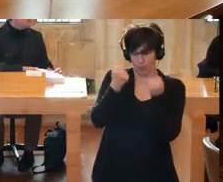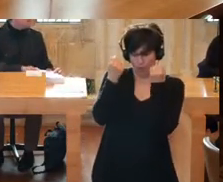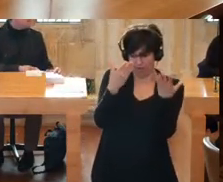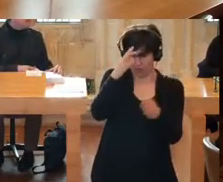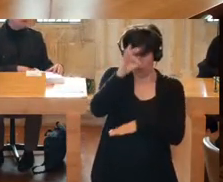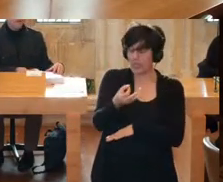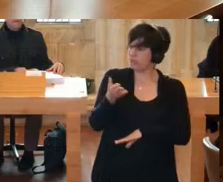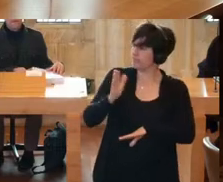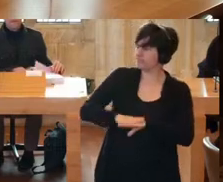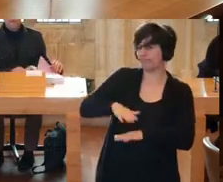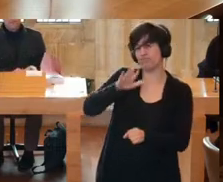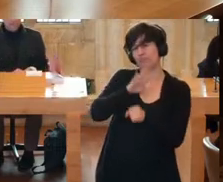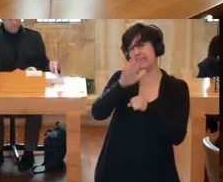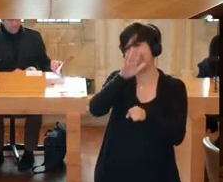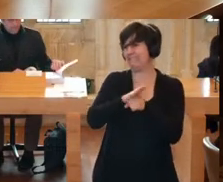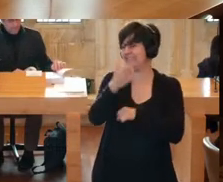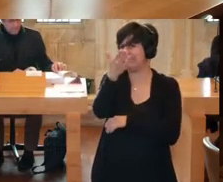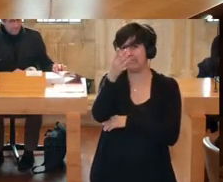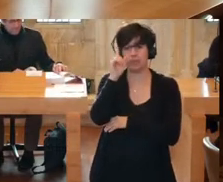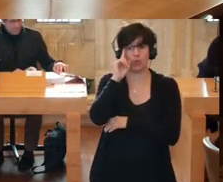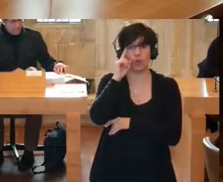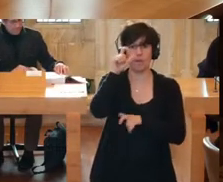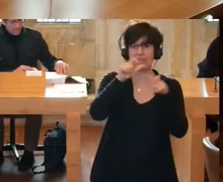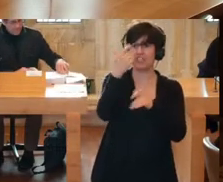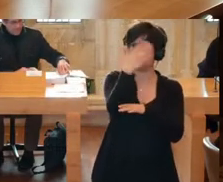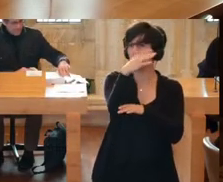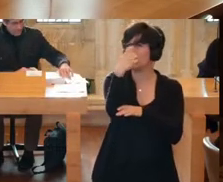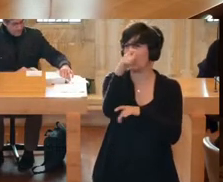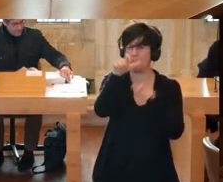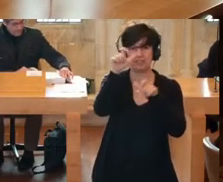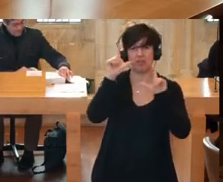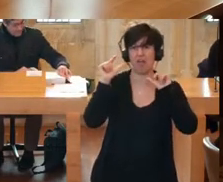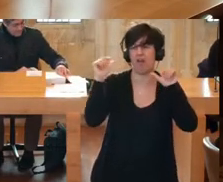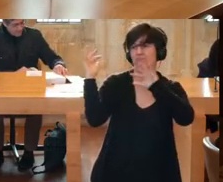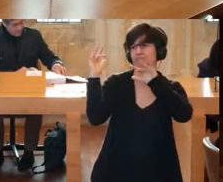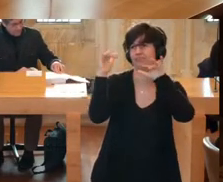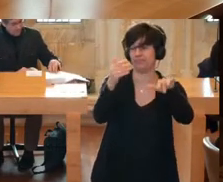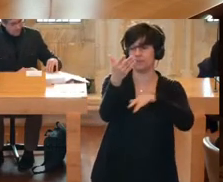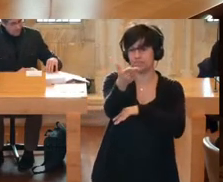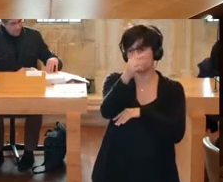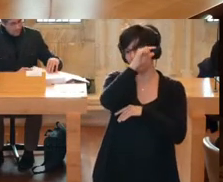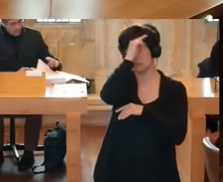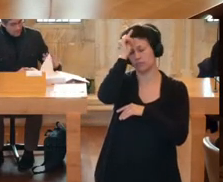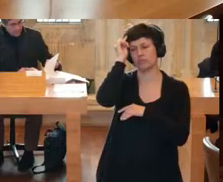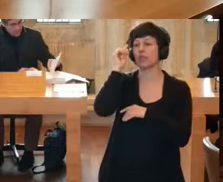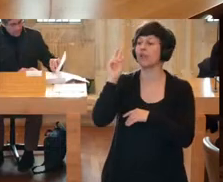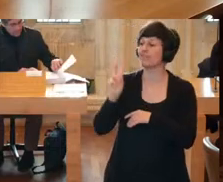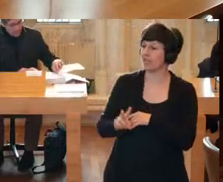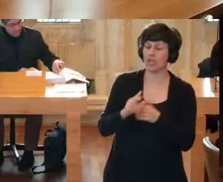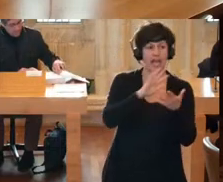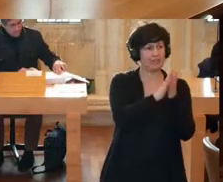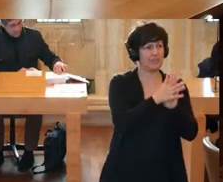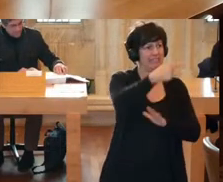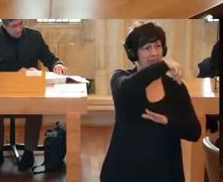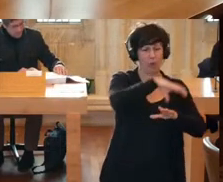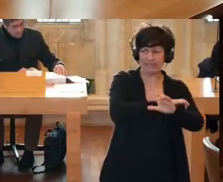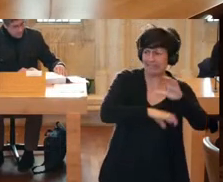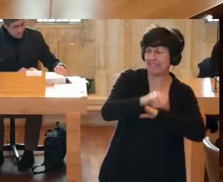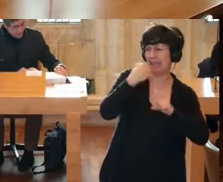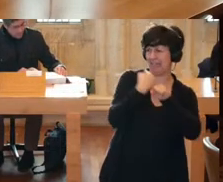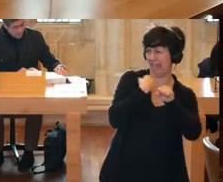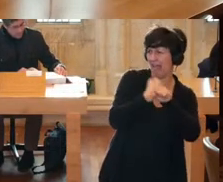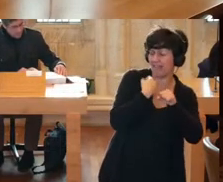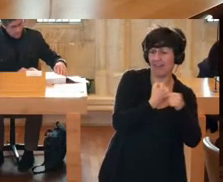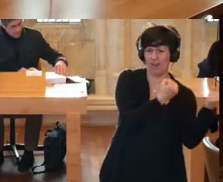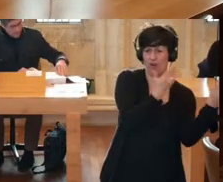largement insuffisant, pour répondre aux besoins de près de 200 personnes. En dépit du travail remarquable des associations et collectifs, entre